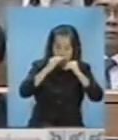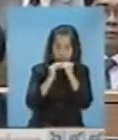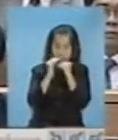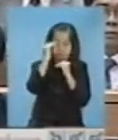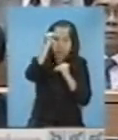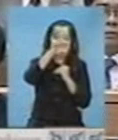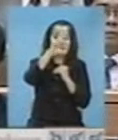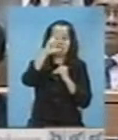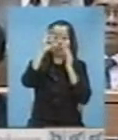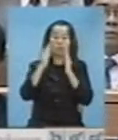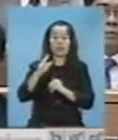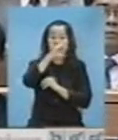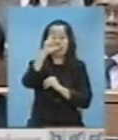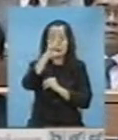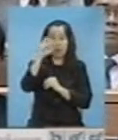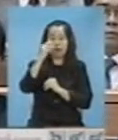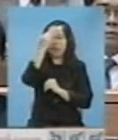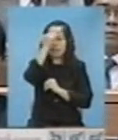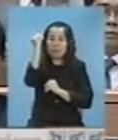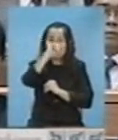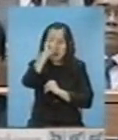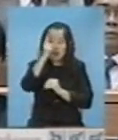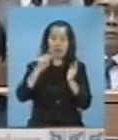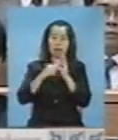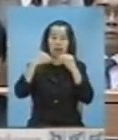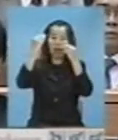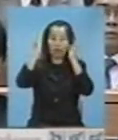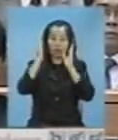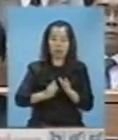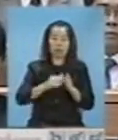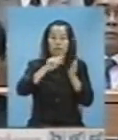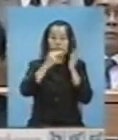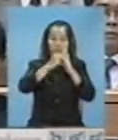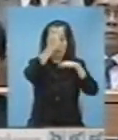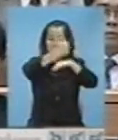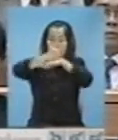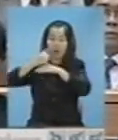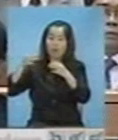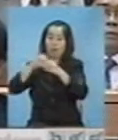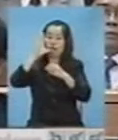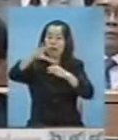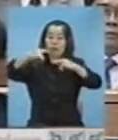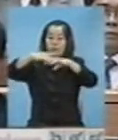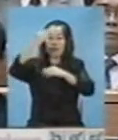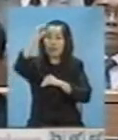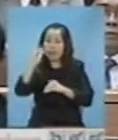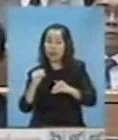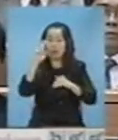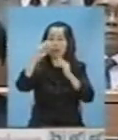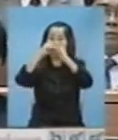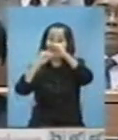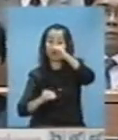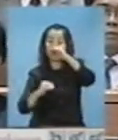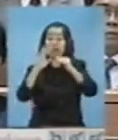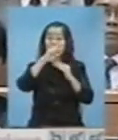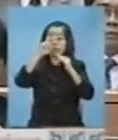เสียงเพื่ออะไรครับเพื่อให้ผู้แทนราษฎรฝ่ายค้านมีไม่ถึง200เมื่อมี